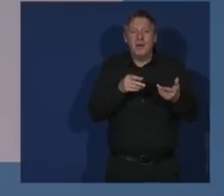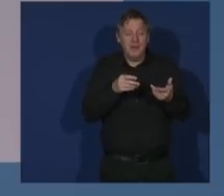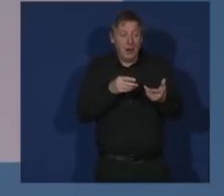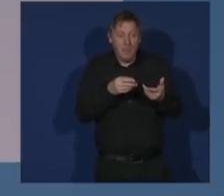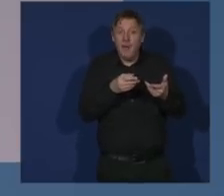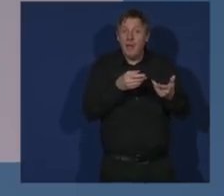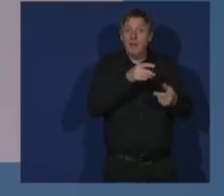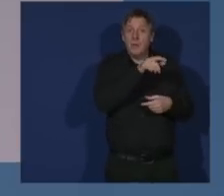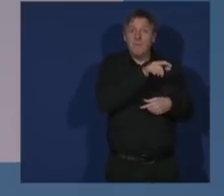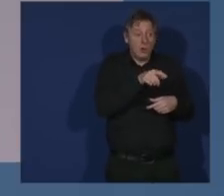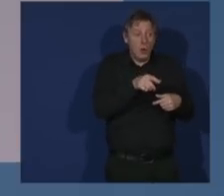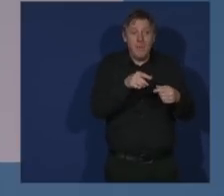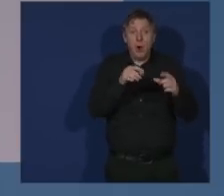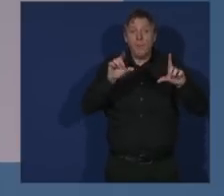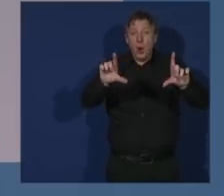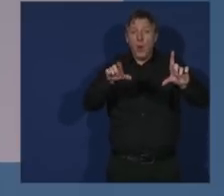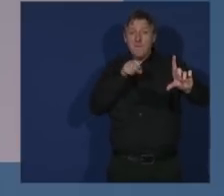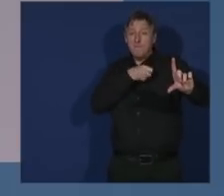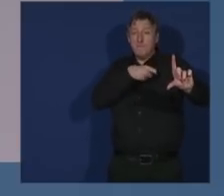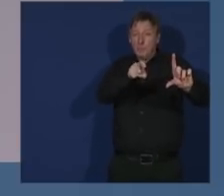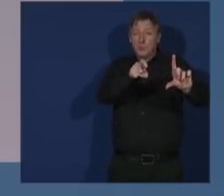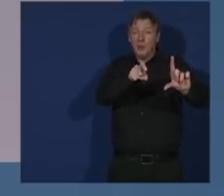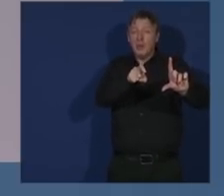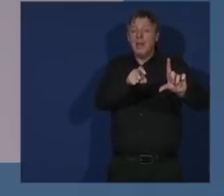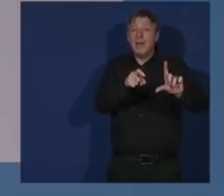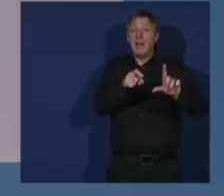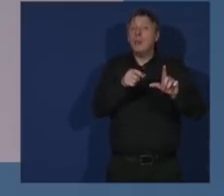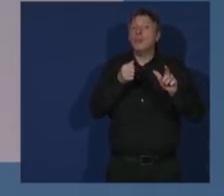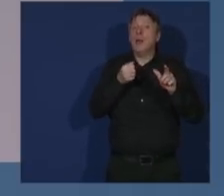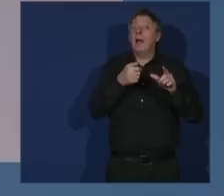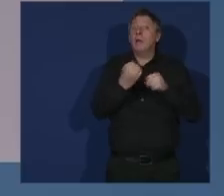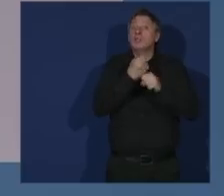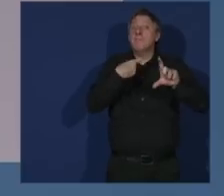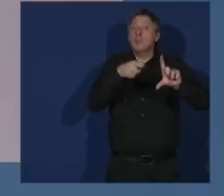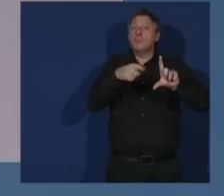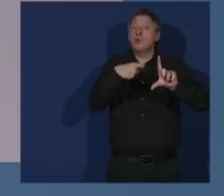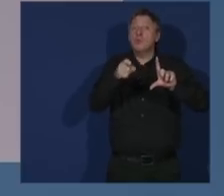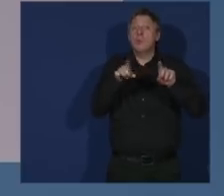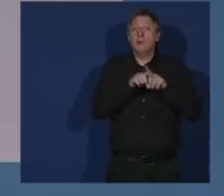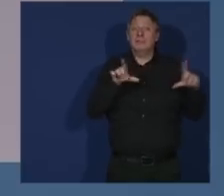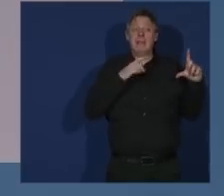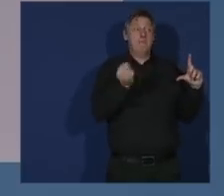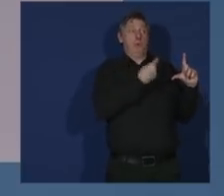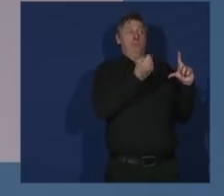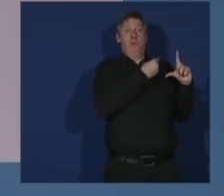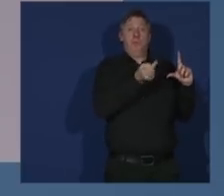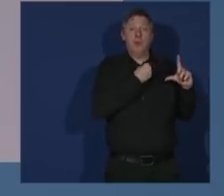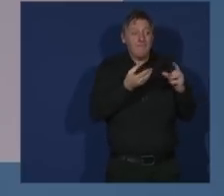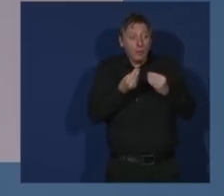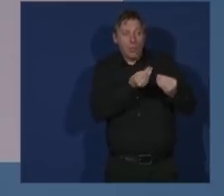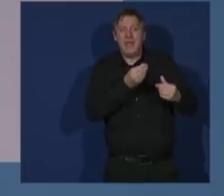pour valoriser les buts que nous marquions, et il y en a eu de nombreux, ou pour se défendre quand nous encaissions quelques buts, il y en a eu aussi.